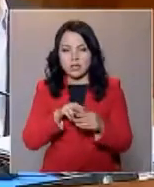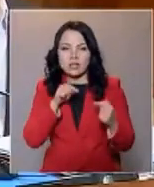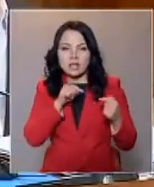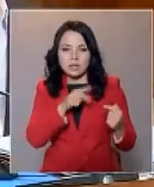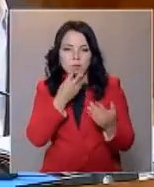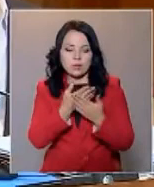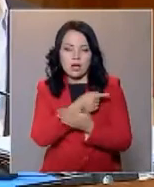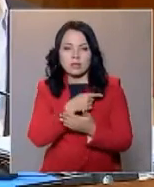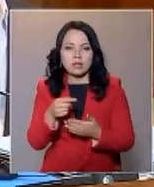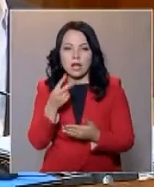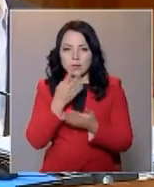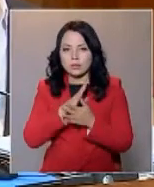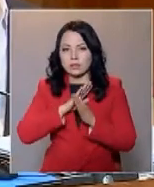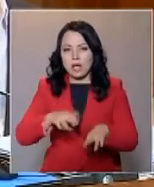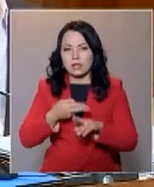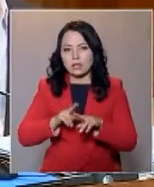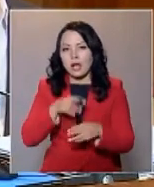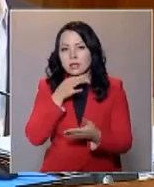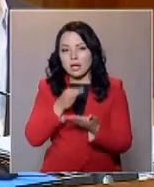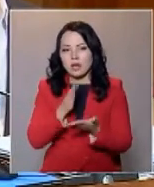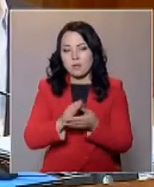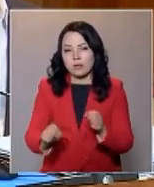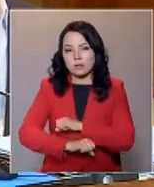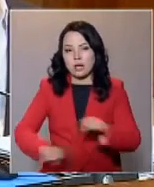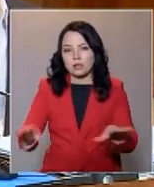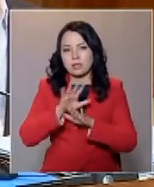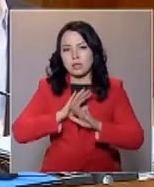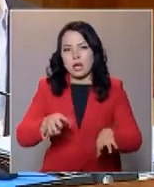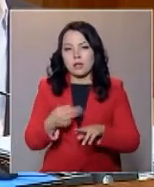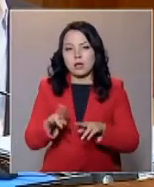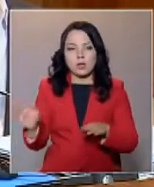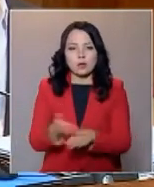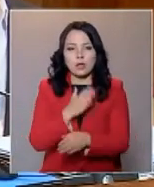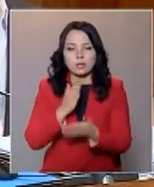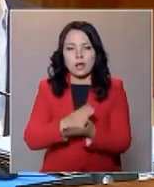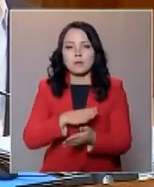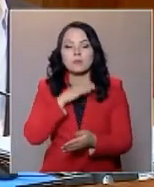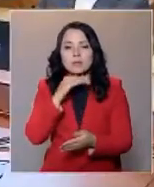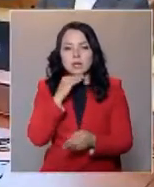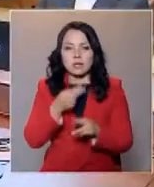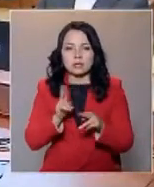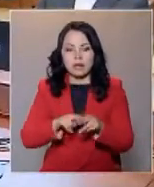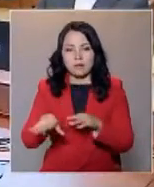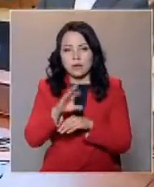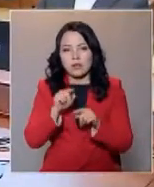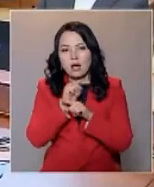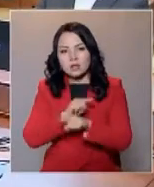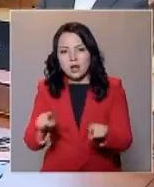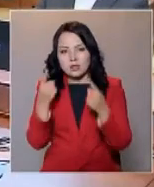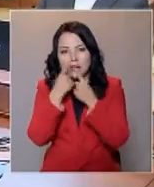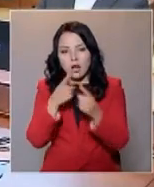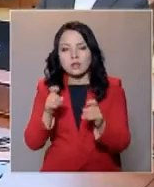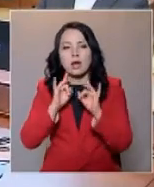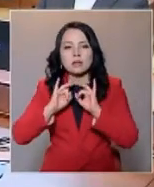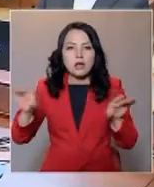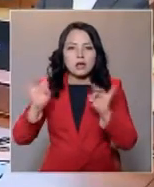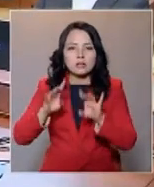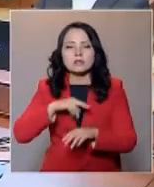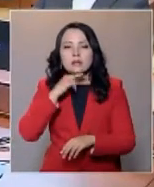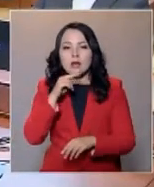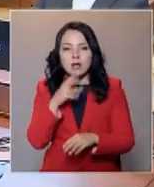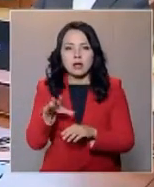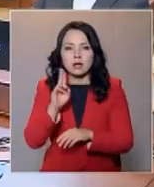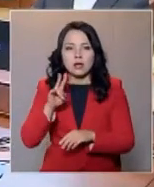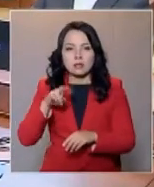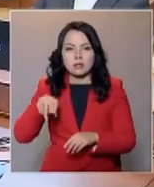установке взрывных устройств. В свою очередь, северокорейские власти требуют от Сеула прекратить вещание пропаганды из громкоговорителей.